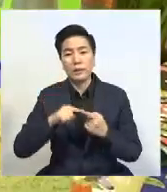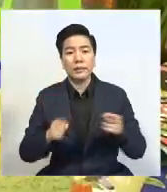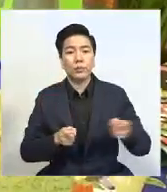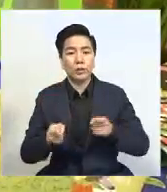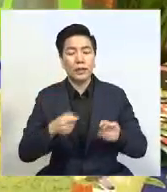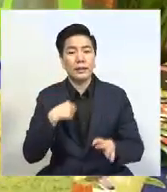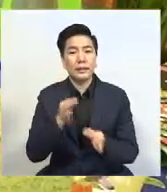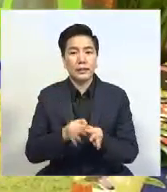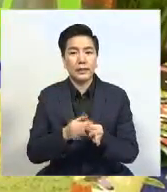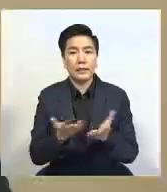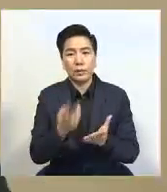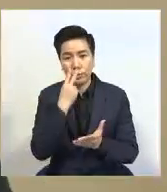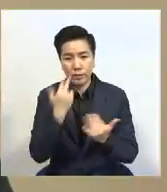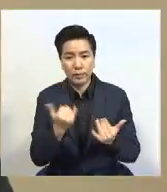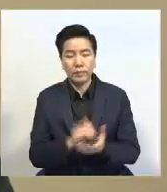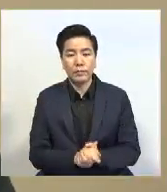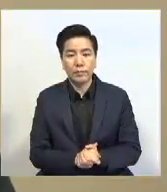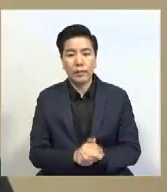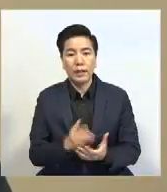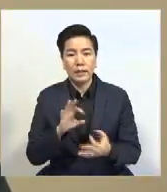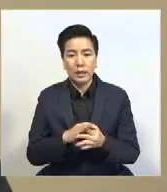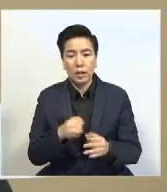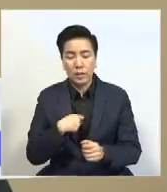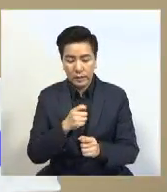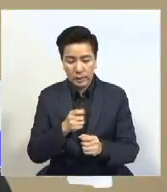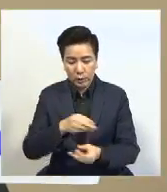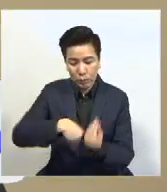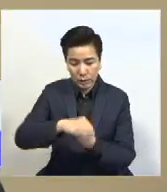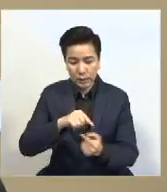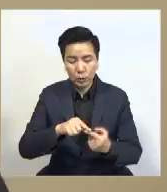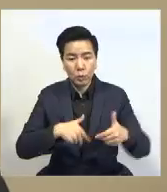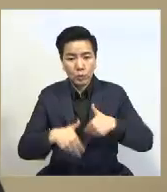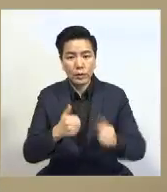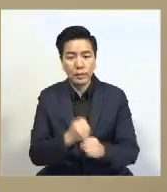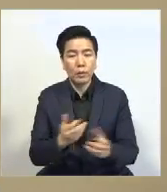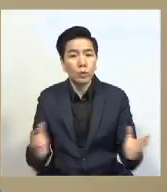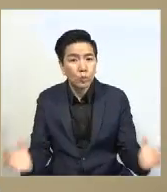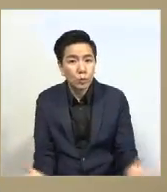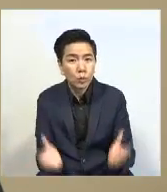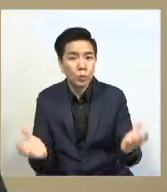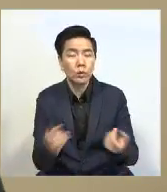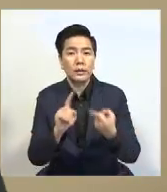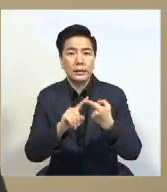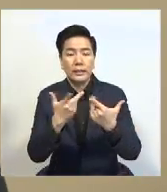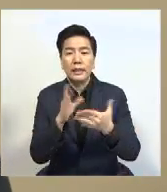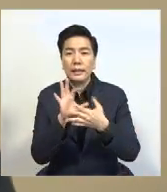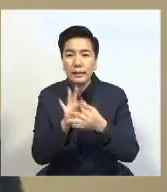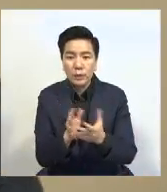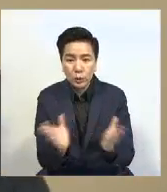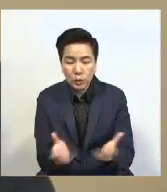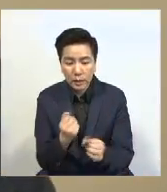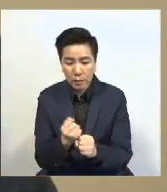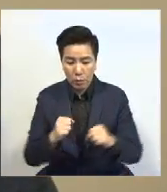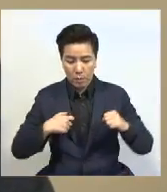กันค่ะ ทีนี้เรื่องสินเชื่อธุรกิจชุมชนสร้างไทยเนี่ยก็จะเป็นทั้ง2ส่วนคือส่วนของการกระตุ้นแล้วก็เป็นส่วนเรื่องของการสร้